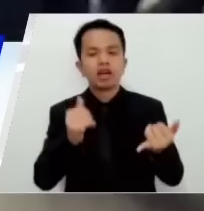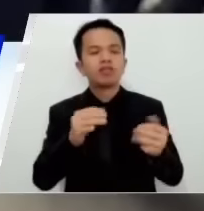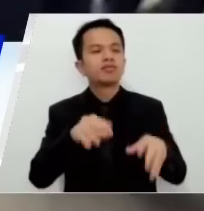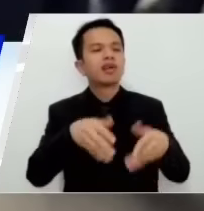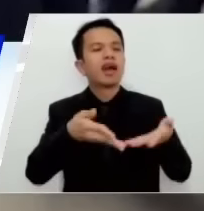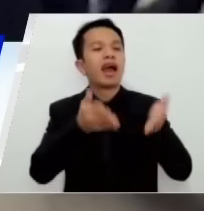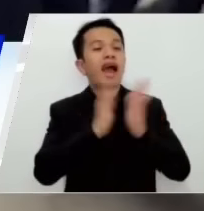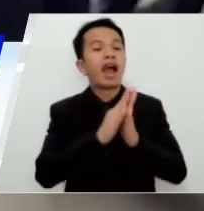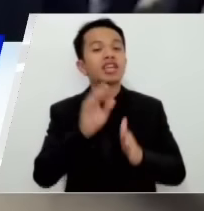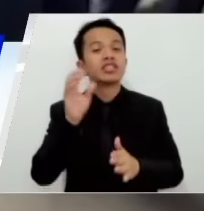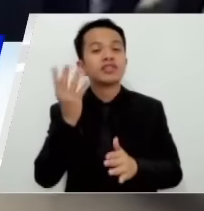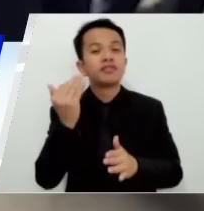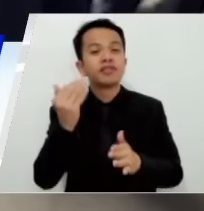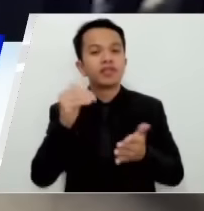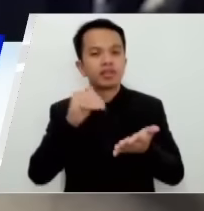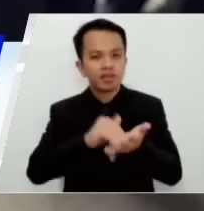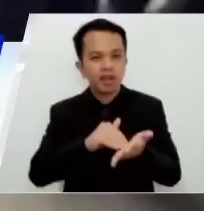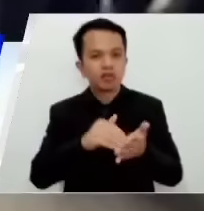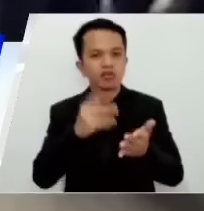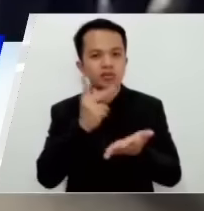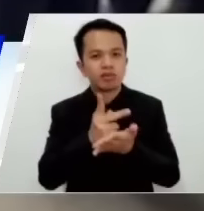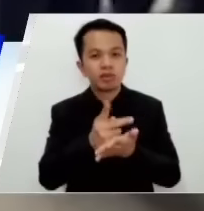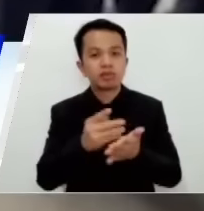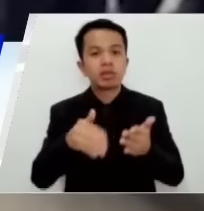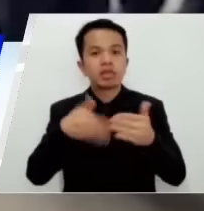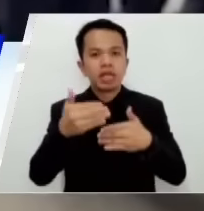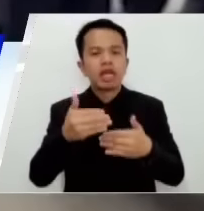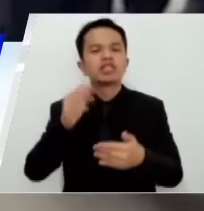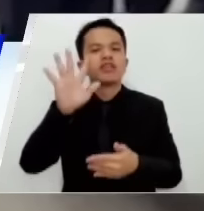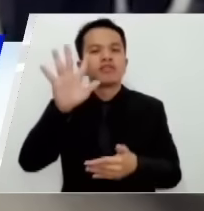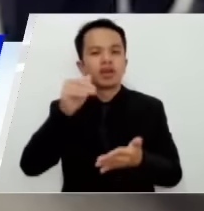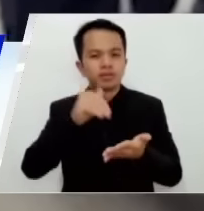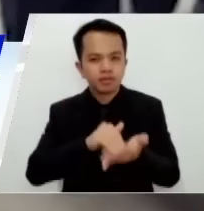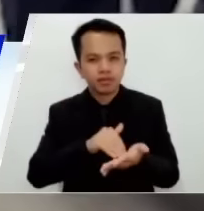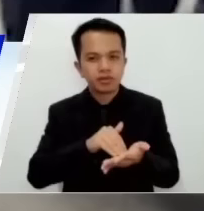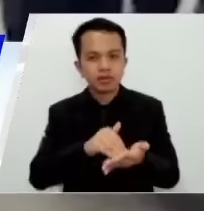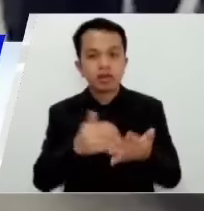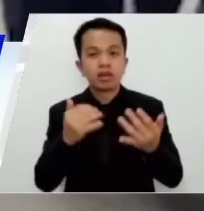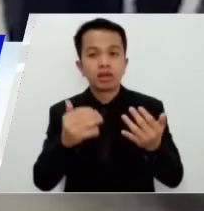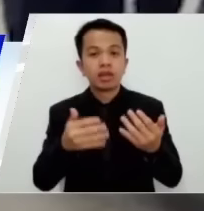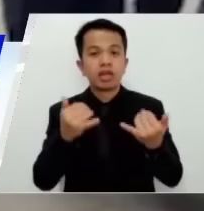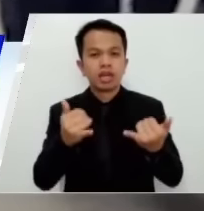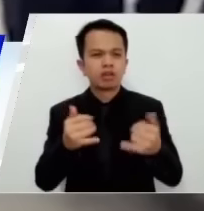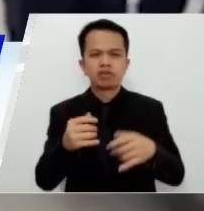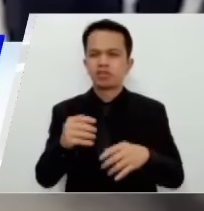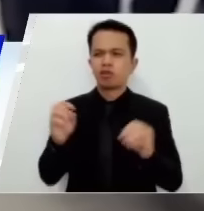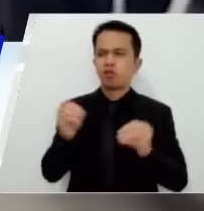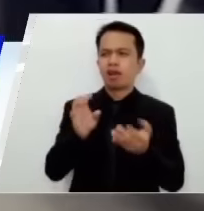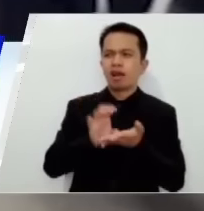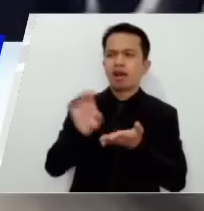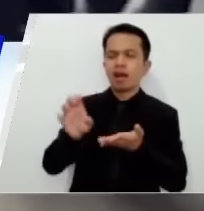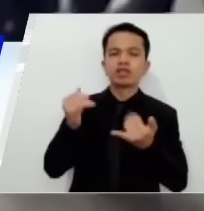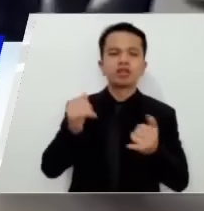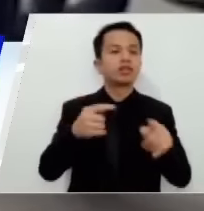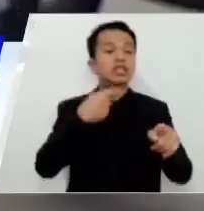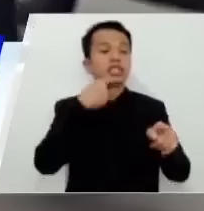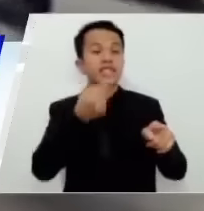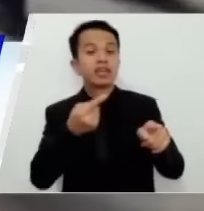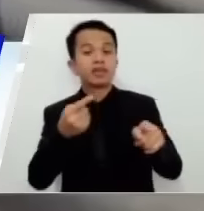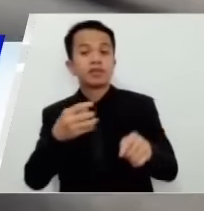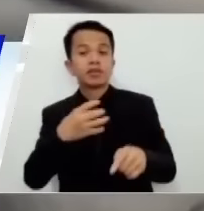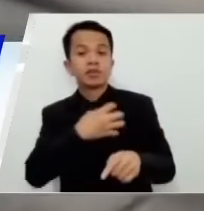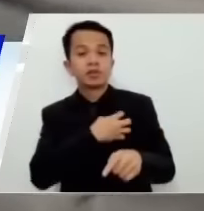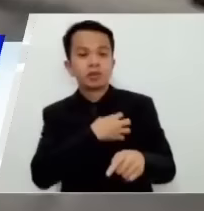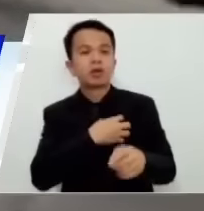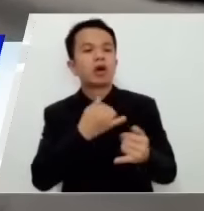na kalaunan bumaba sa Php5,000 matapos magdahilan walang cash sinabihan daw siya ng enforcer na ipadala na lang sa